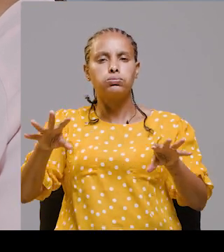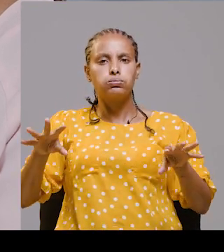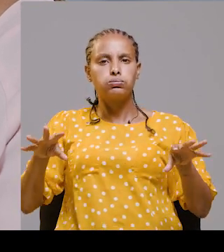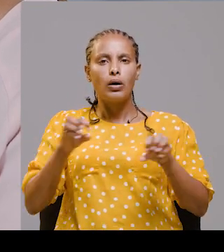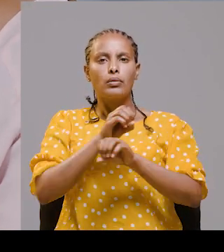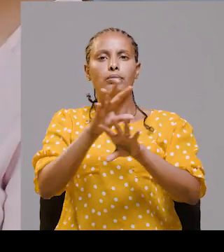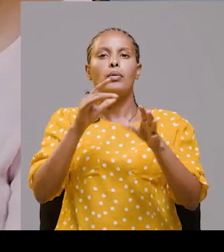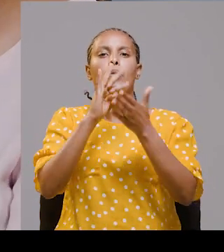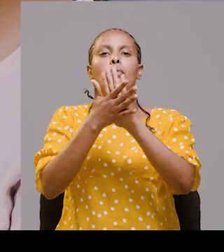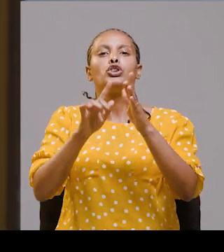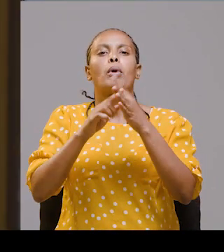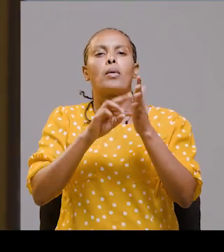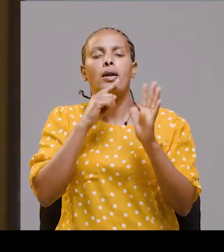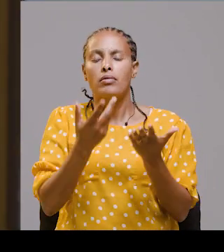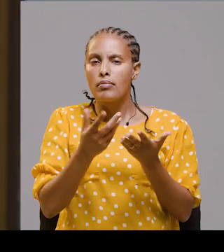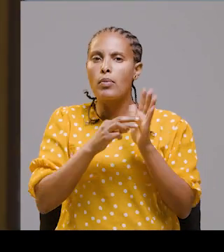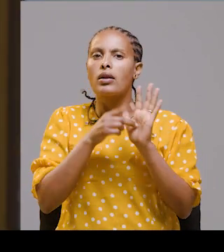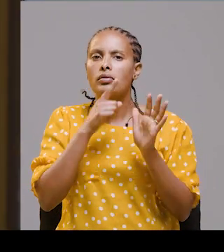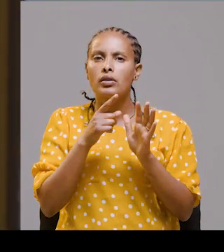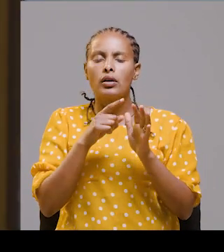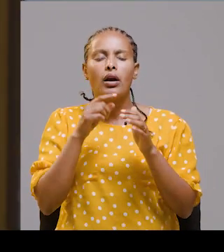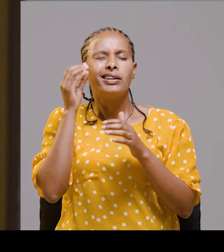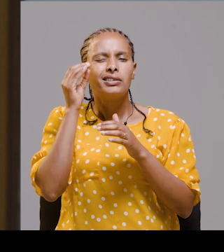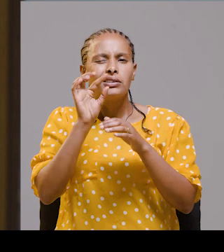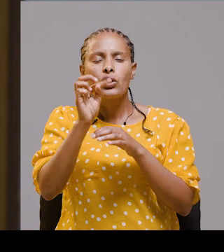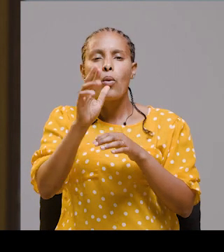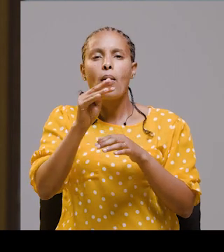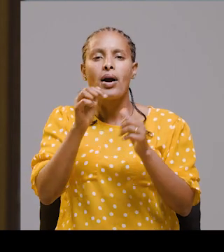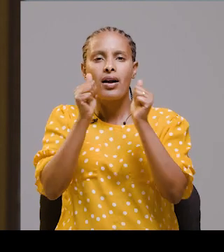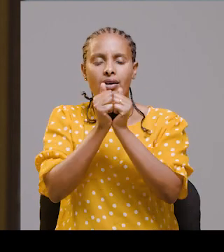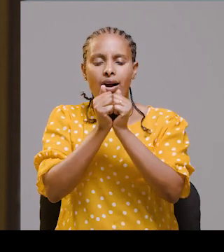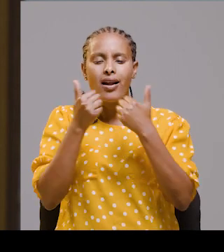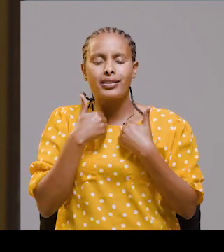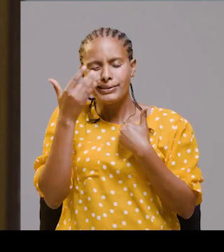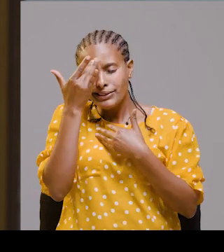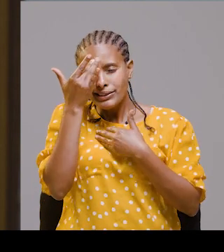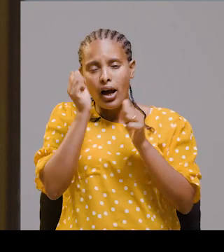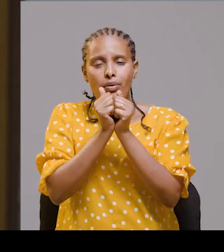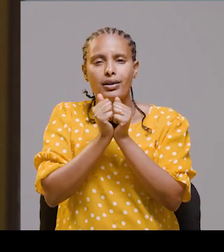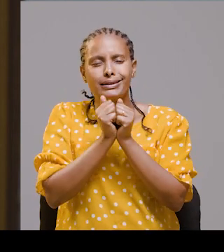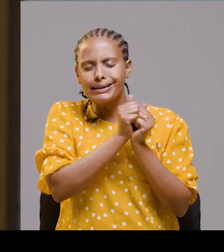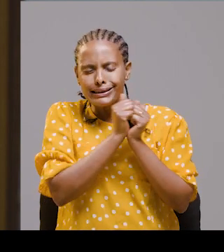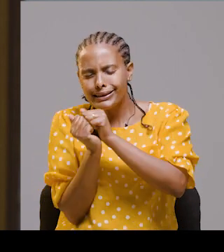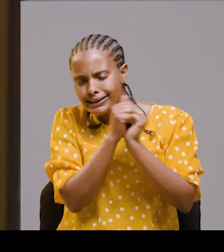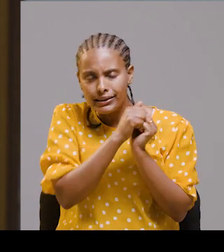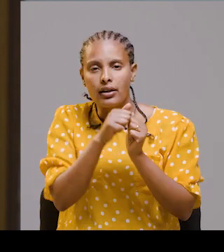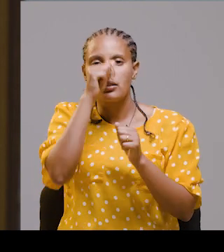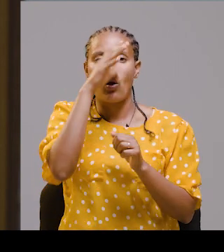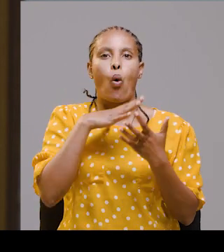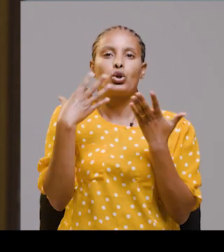መሰራጨት ይጀምራል ማለት ነው ከትሮማ ጋር አብሮ ለመኖር ካልን ፔን ጋር አብሮ ለመኖር ሲባል ምን ይሆናል